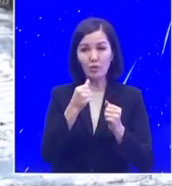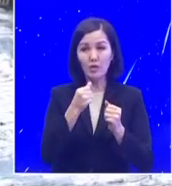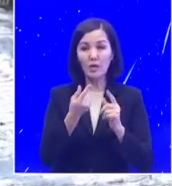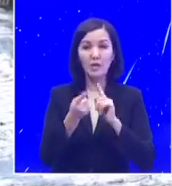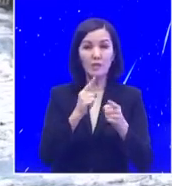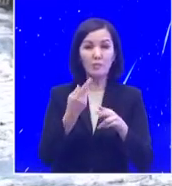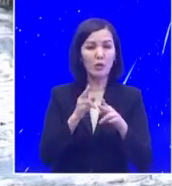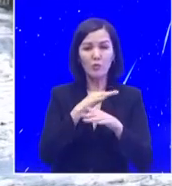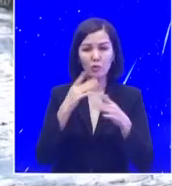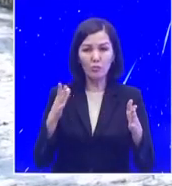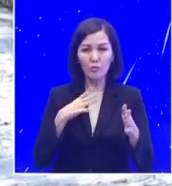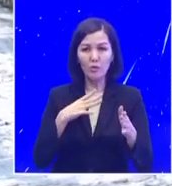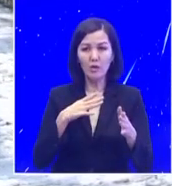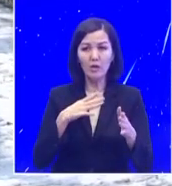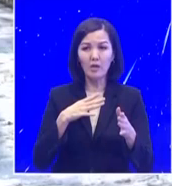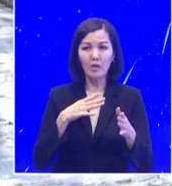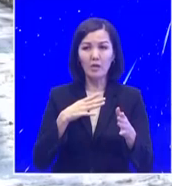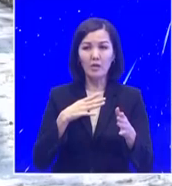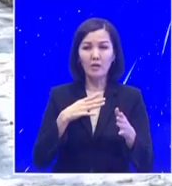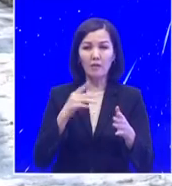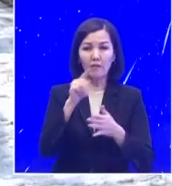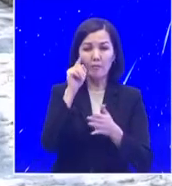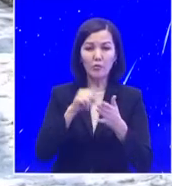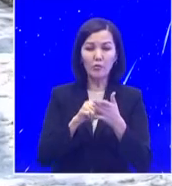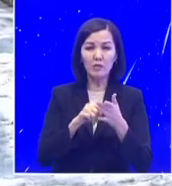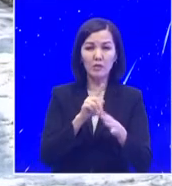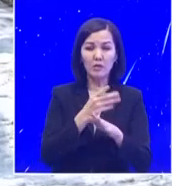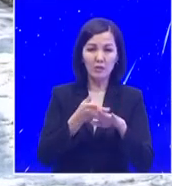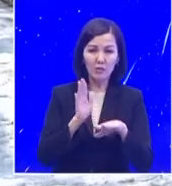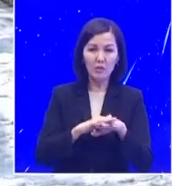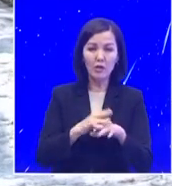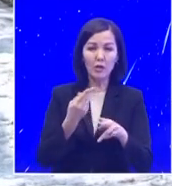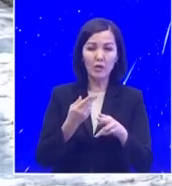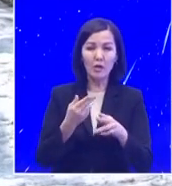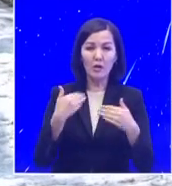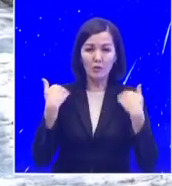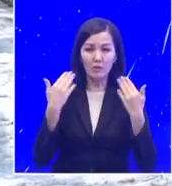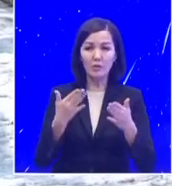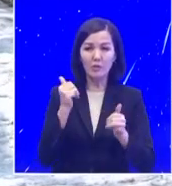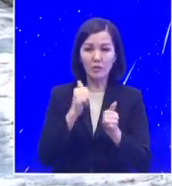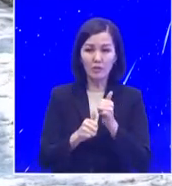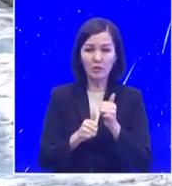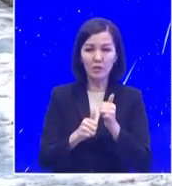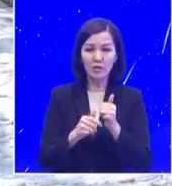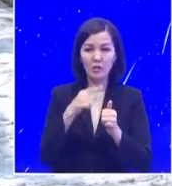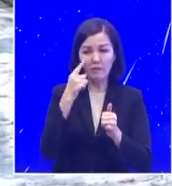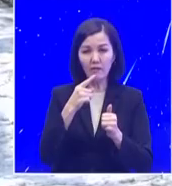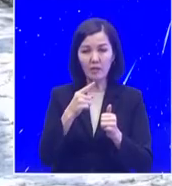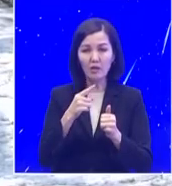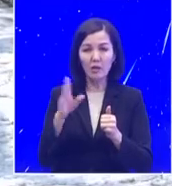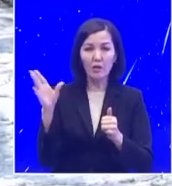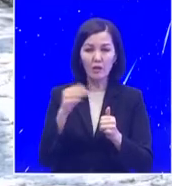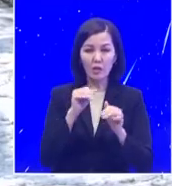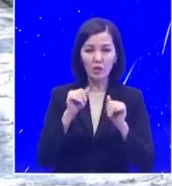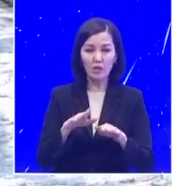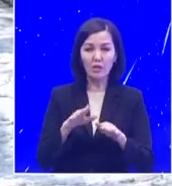изменений очень много. Несмотря даже на те вопросы, острые вопросы, которые поднимает население подчас, все, что можно для